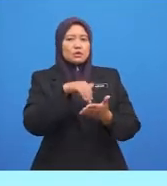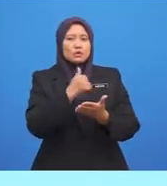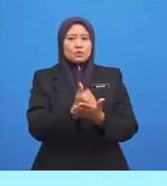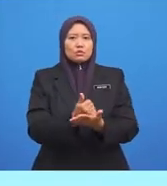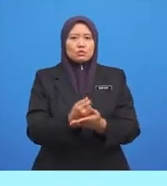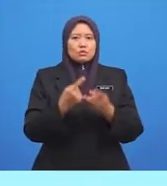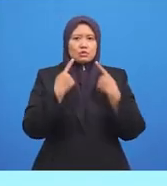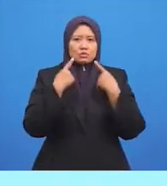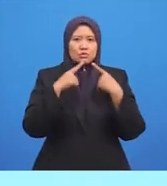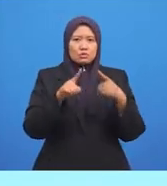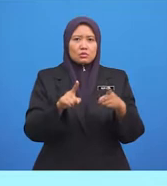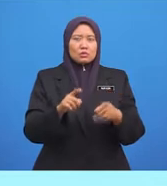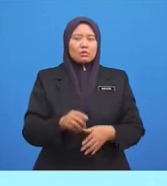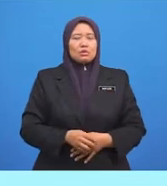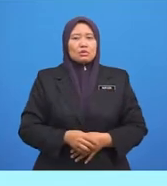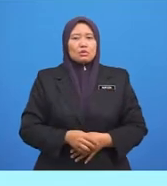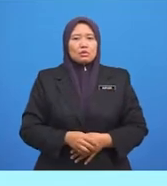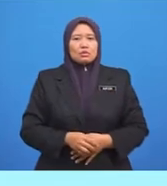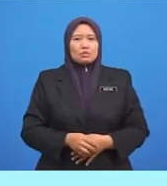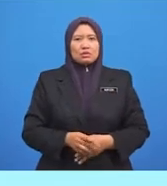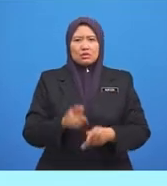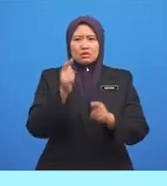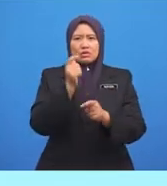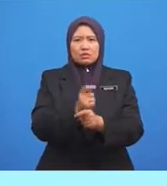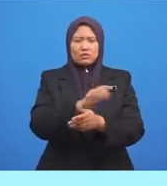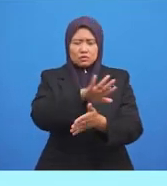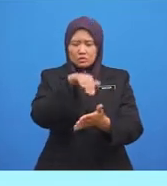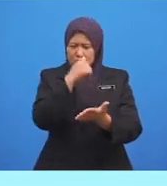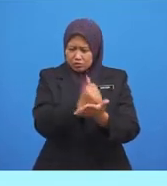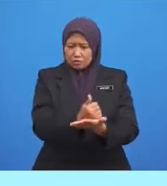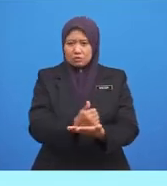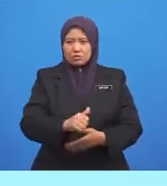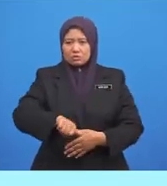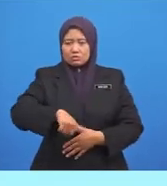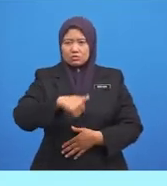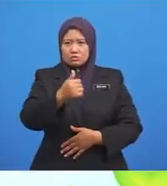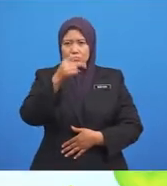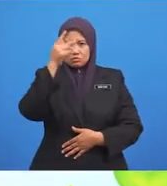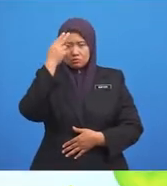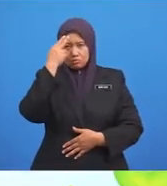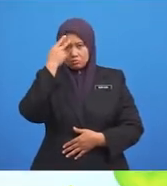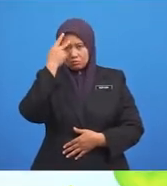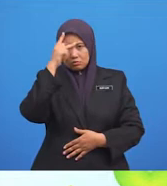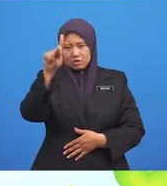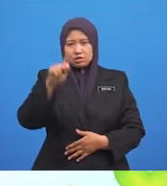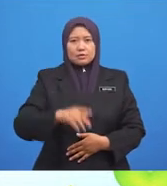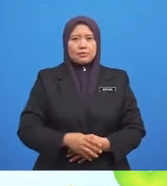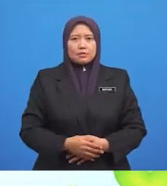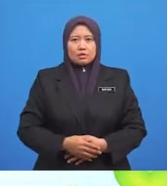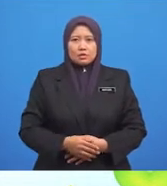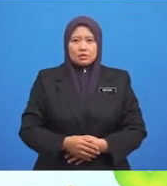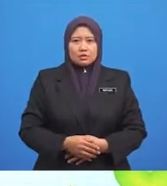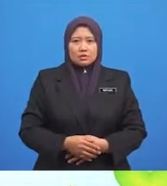anda memang tepat. Kamu memang hebat dan terbaik. Jadi, cikgu